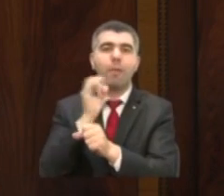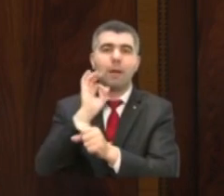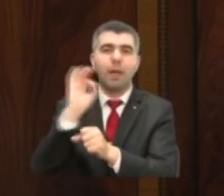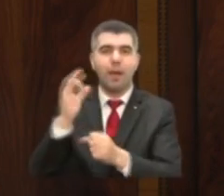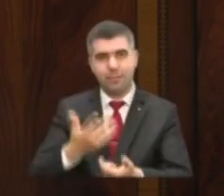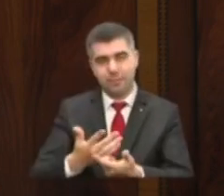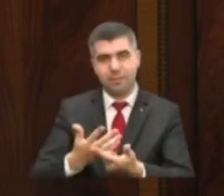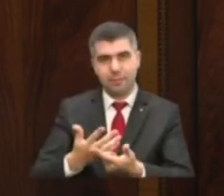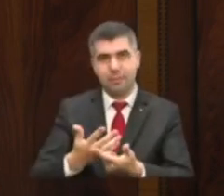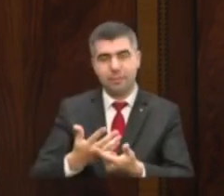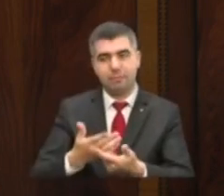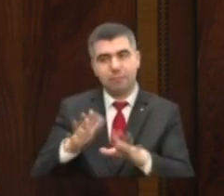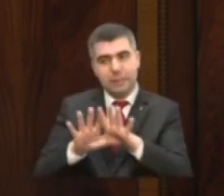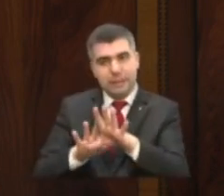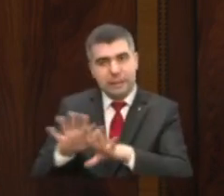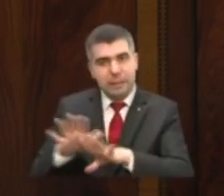التدبير.